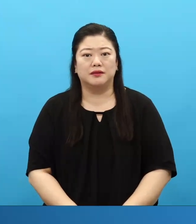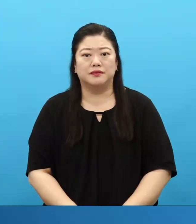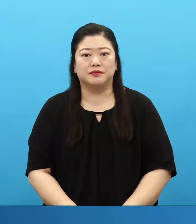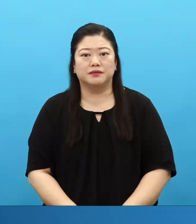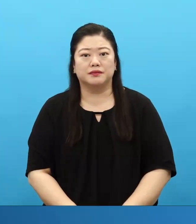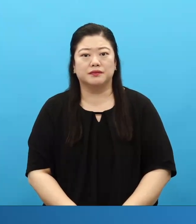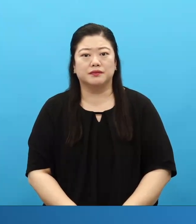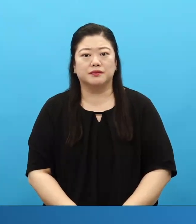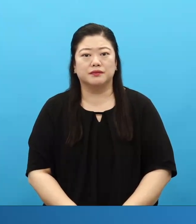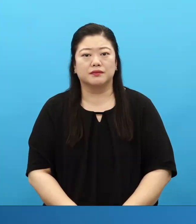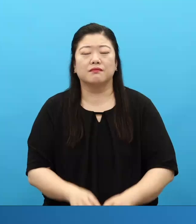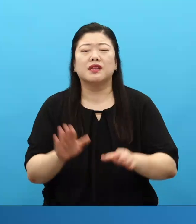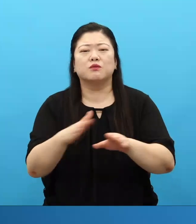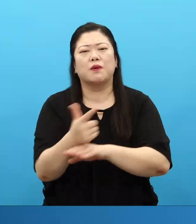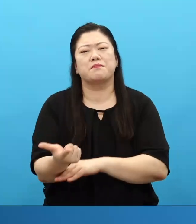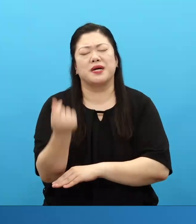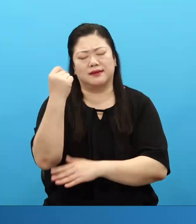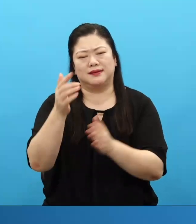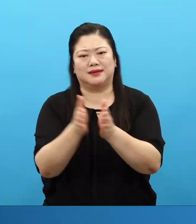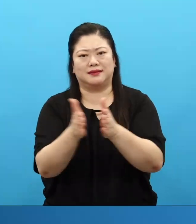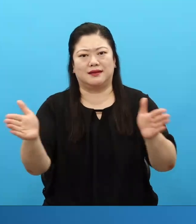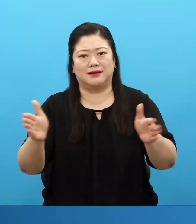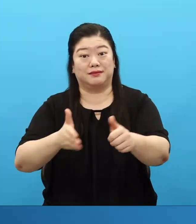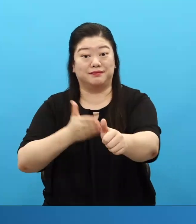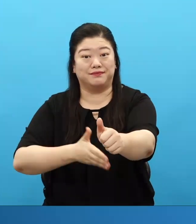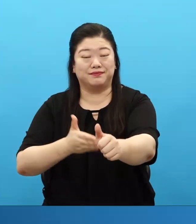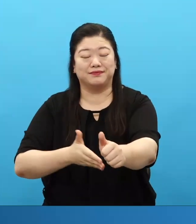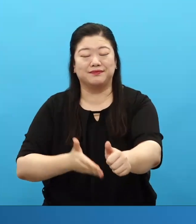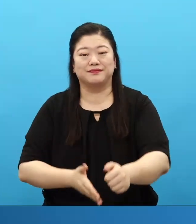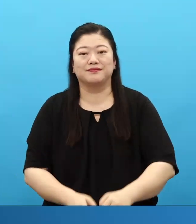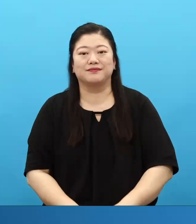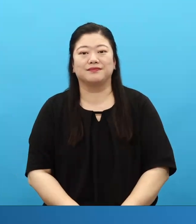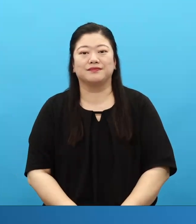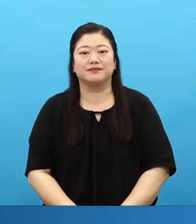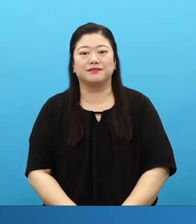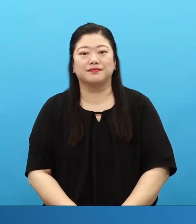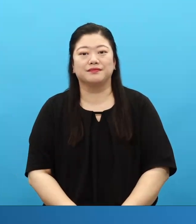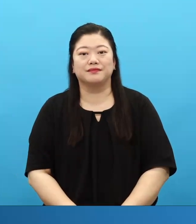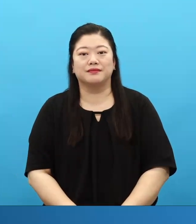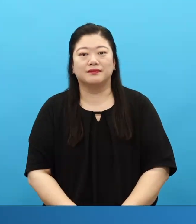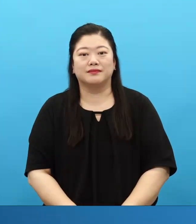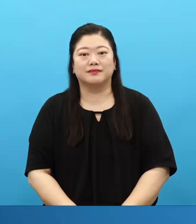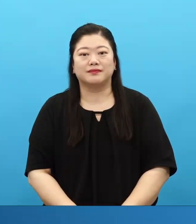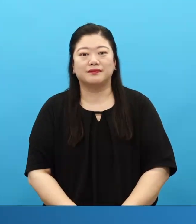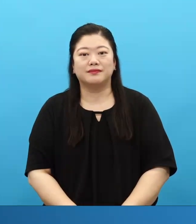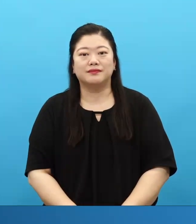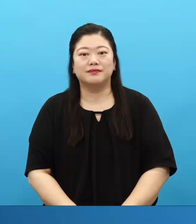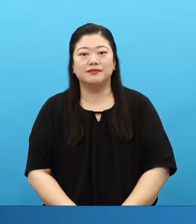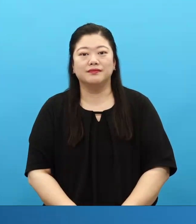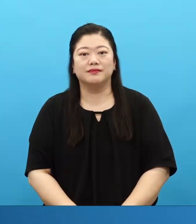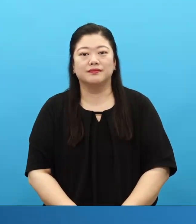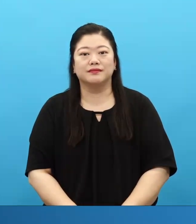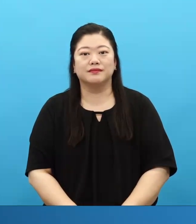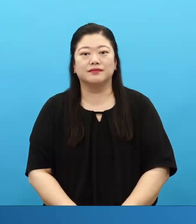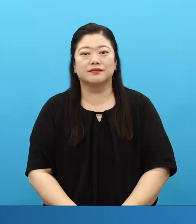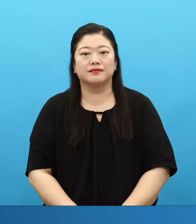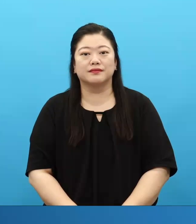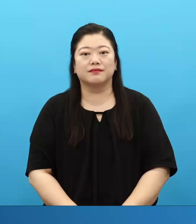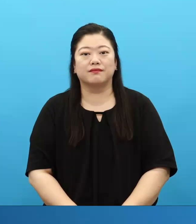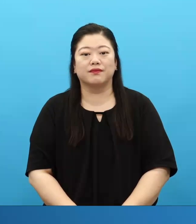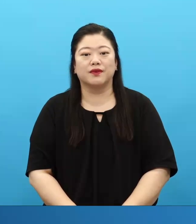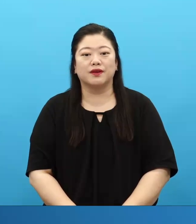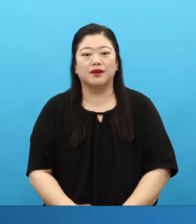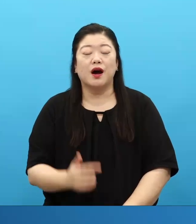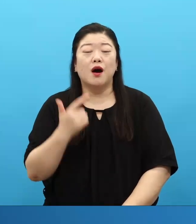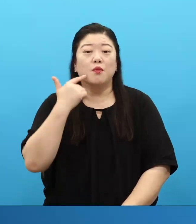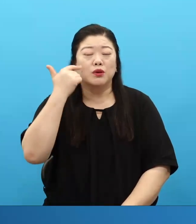시작해야 돼요. And if you can't seek anything out, then you have to quickly begin this. 어쩌면 그렇게 목사님의 설교 듣는 중에 하나님의 은혜가 이렇게 넘치고 답이